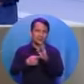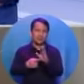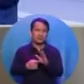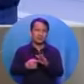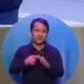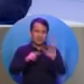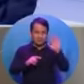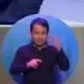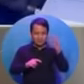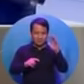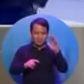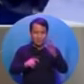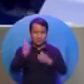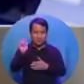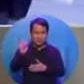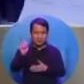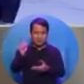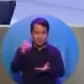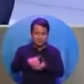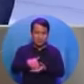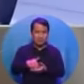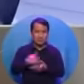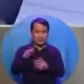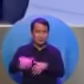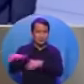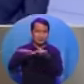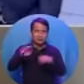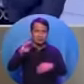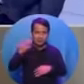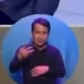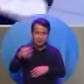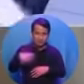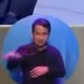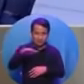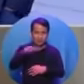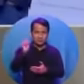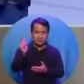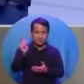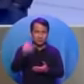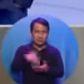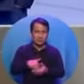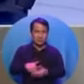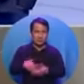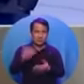tigpa 5,000, 20,000 pesos! Kayo na apat! 20,000 pesos!